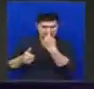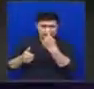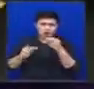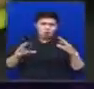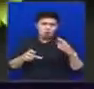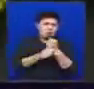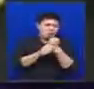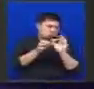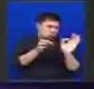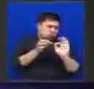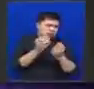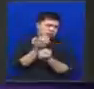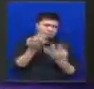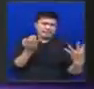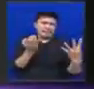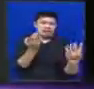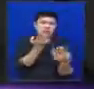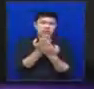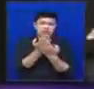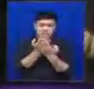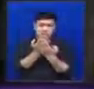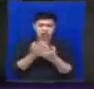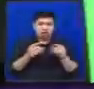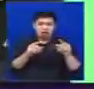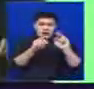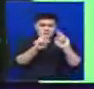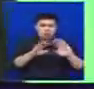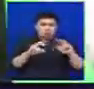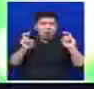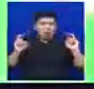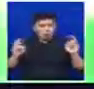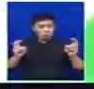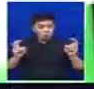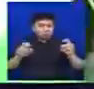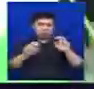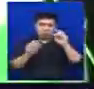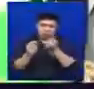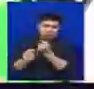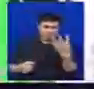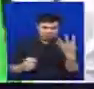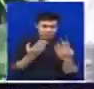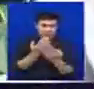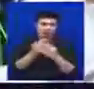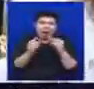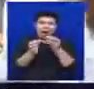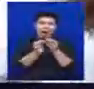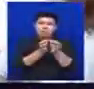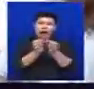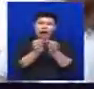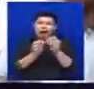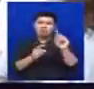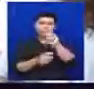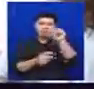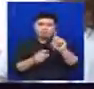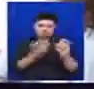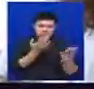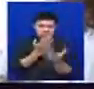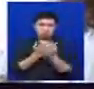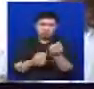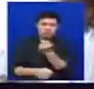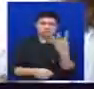สาระสำคัญ4เล่มสาระสำคัญรูปแบบการ์ตูนอินโฟกราฟิก4เล่มและคำอธิบายคำถามพ่วงท้ายอีก4เล่ม